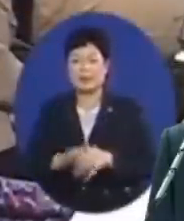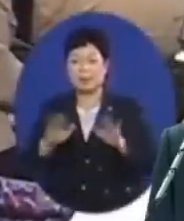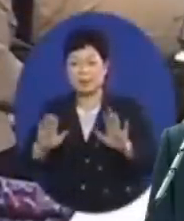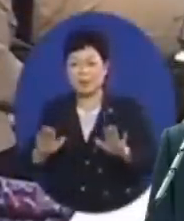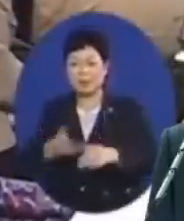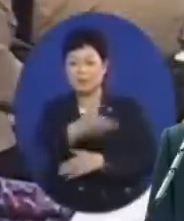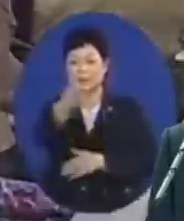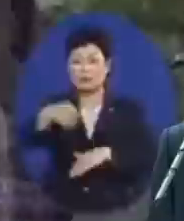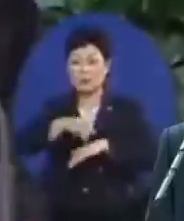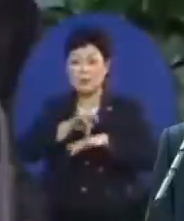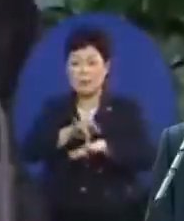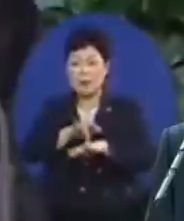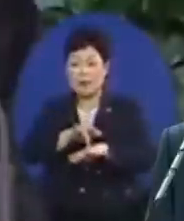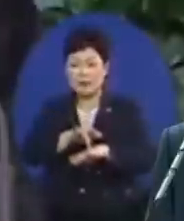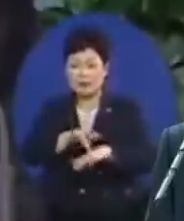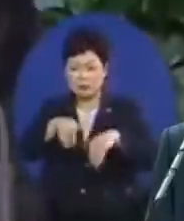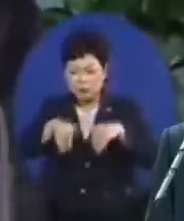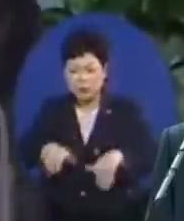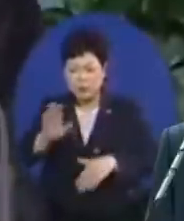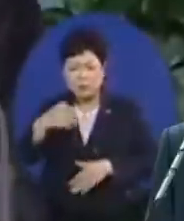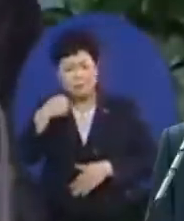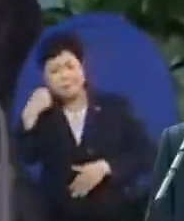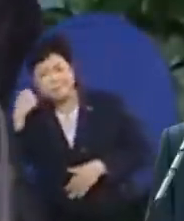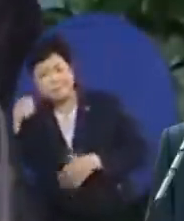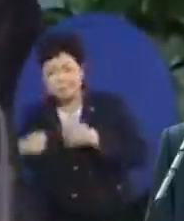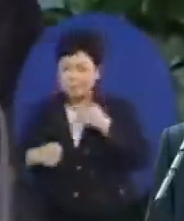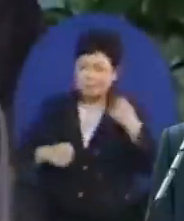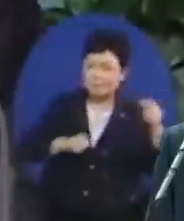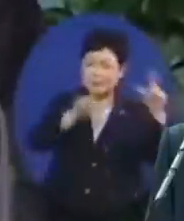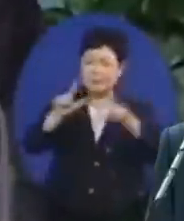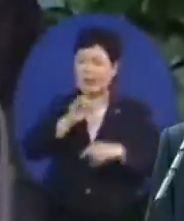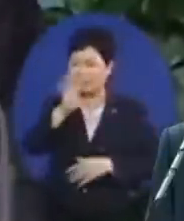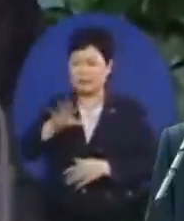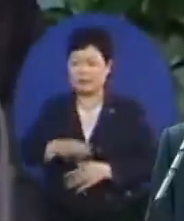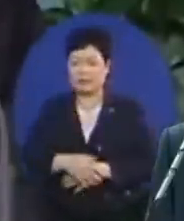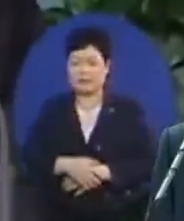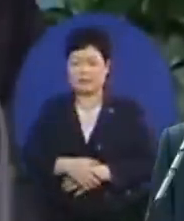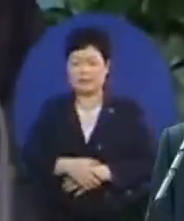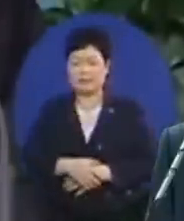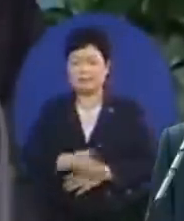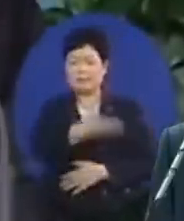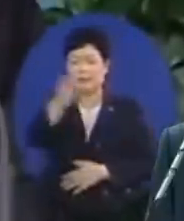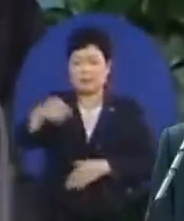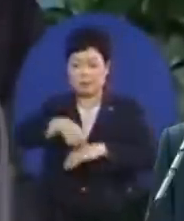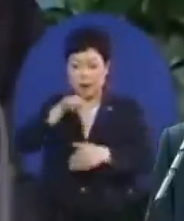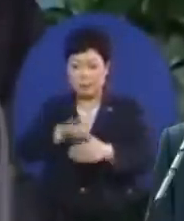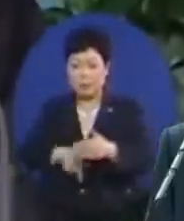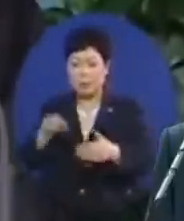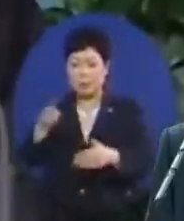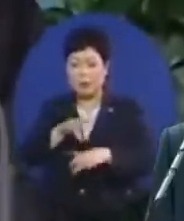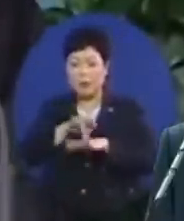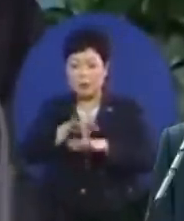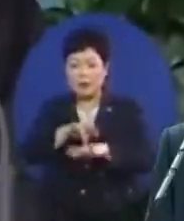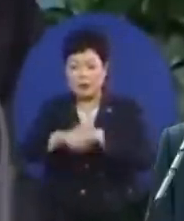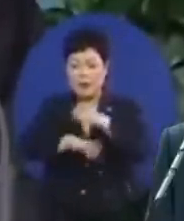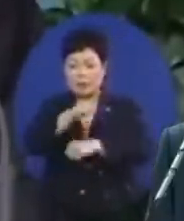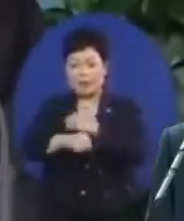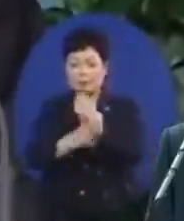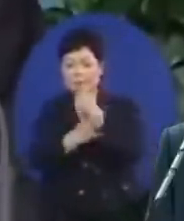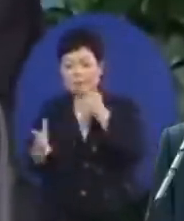오늘날 여러분 마귀의 종이 되어서 끌려다니는 삶을 살아서는 안 되는 것입니다. 여러분 마음도 마귀에서